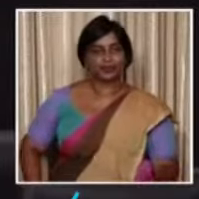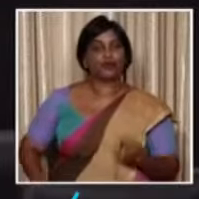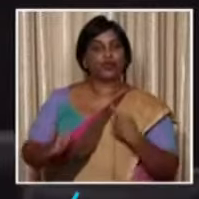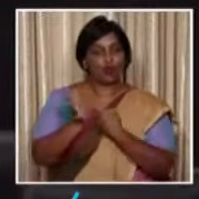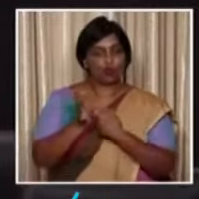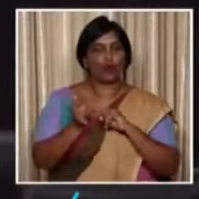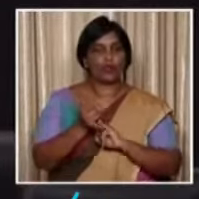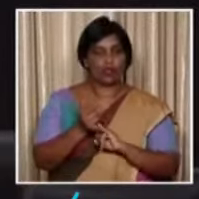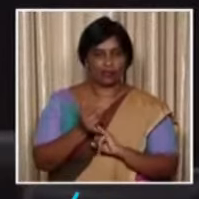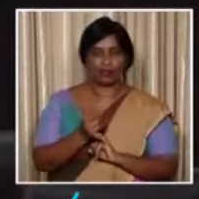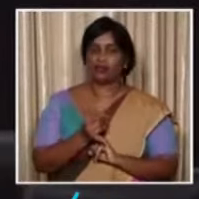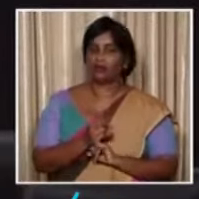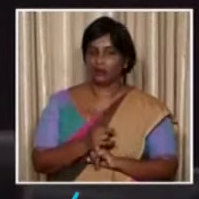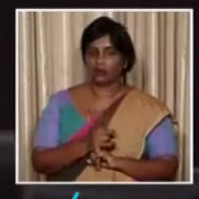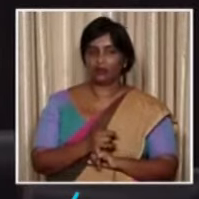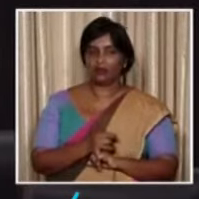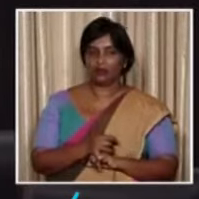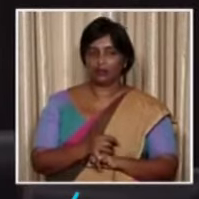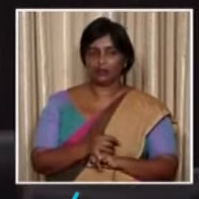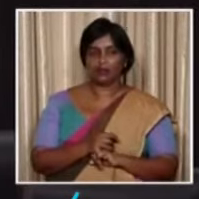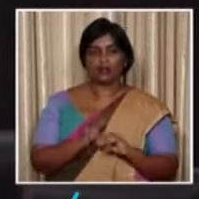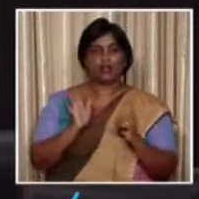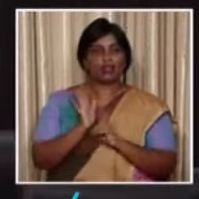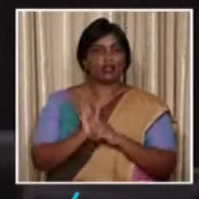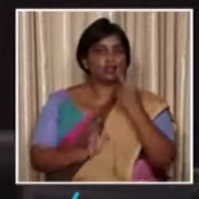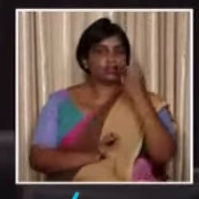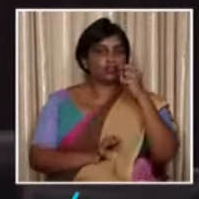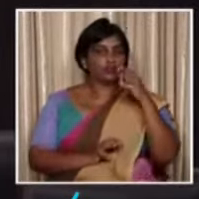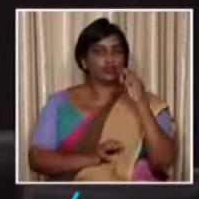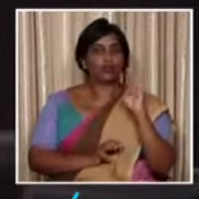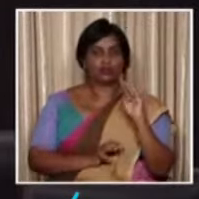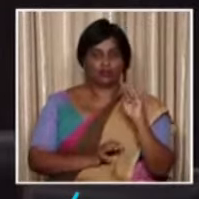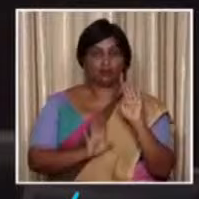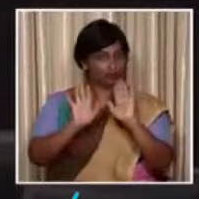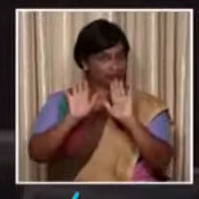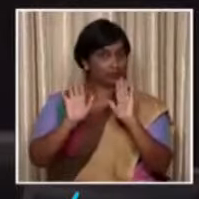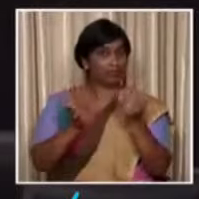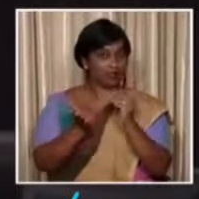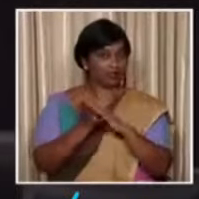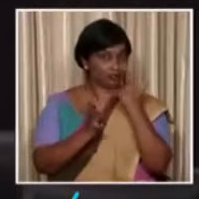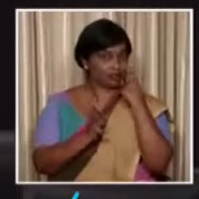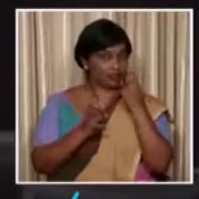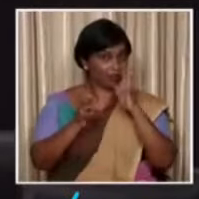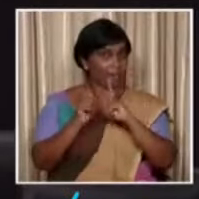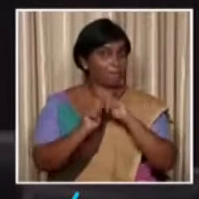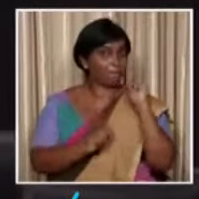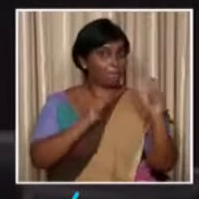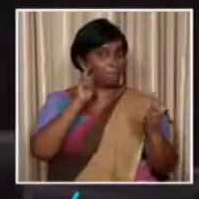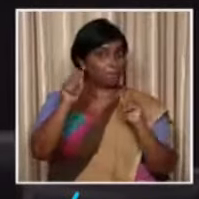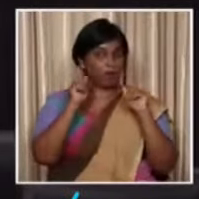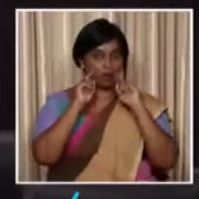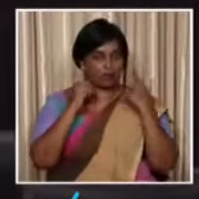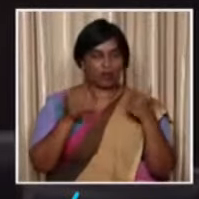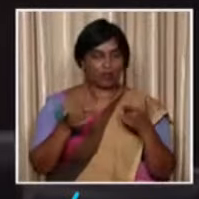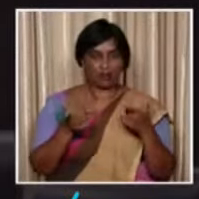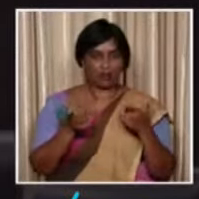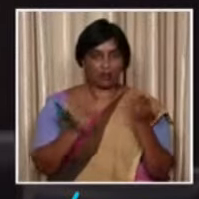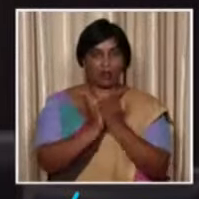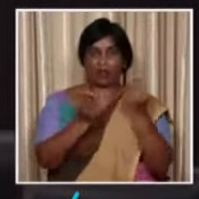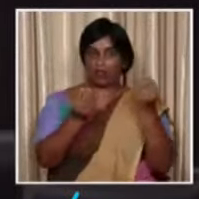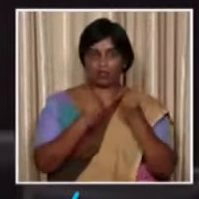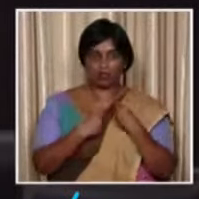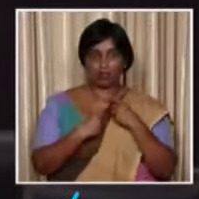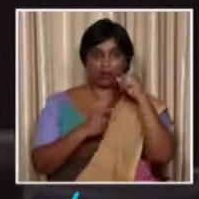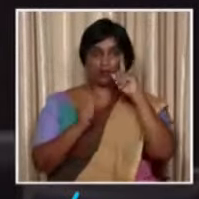रुपया टेंडे का दीला दिए ने लक्ष दिदास्तुंसी हतलिया ने ताव तीनों समावेन ताव पेमेंट तीनों दान ने मैं डॉक्यूमेंट एवानी ने